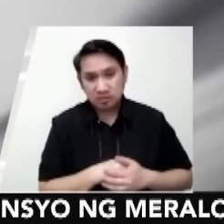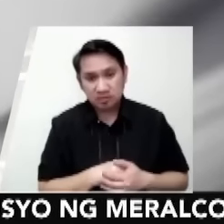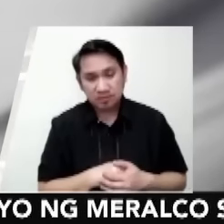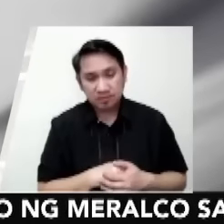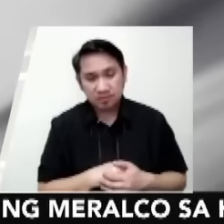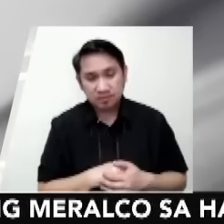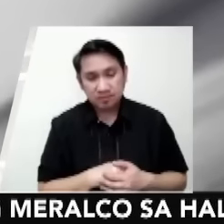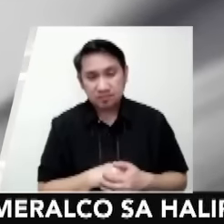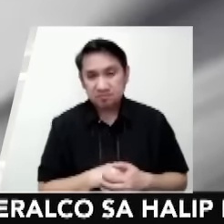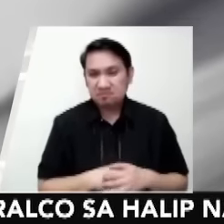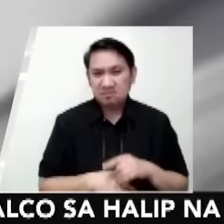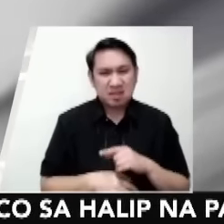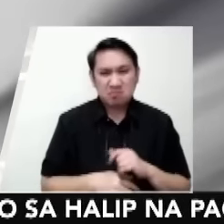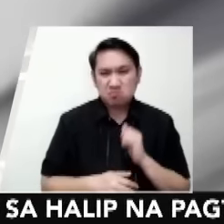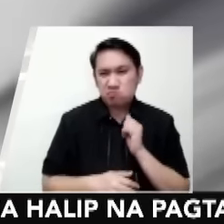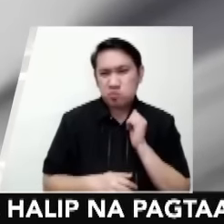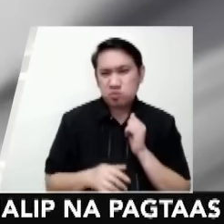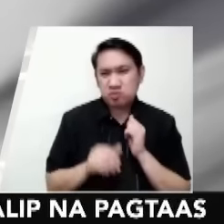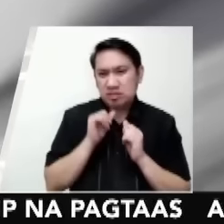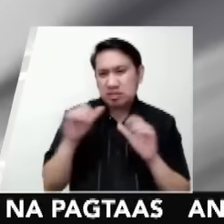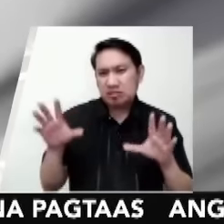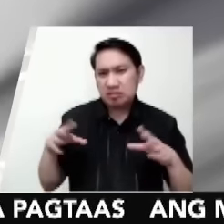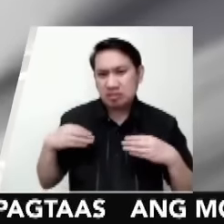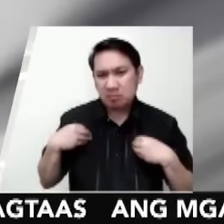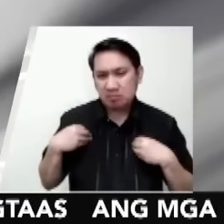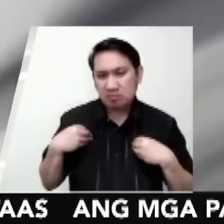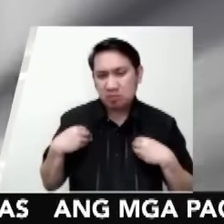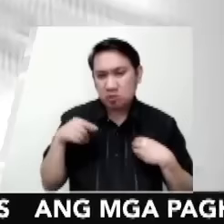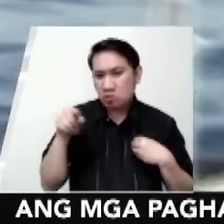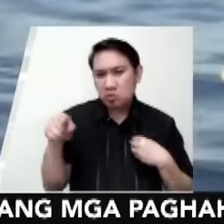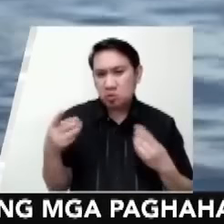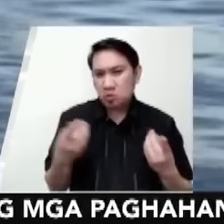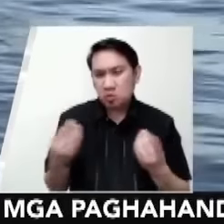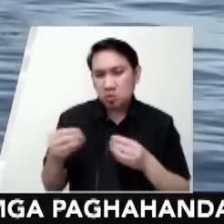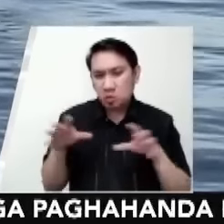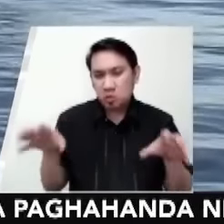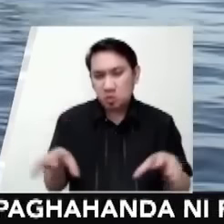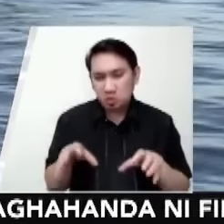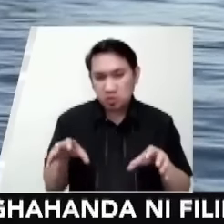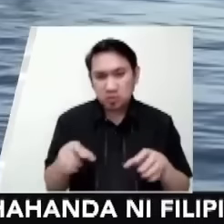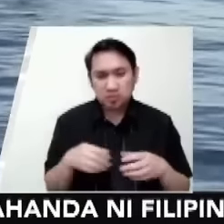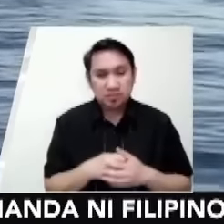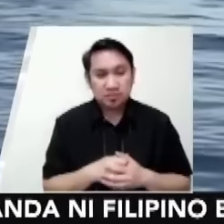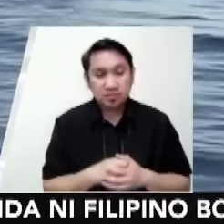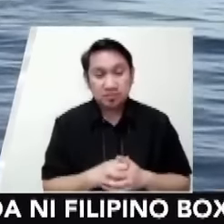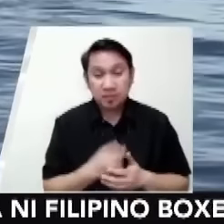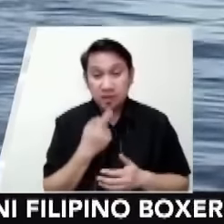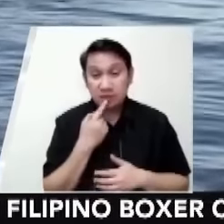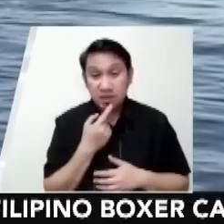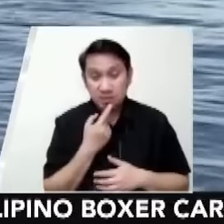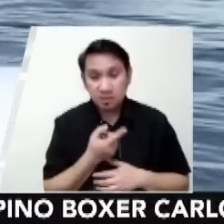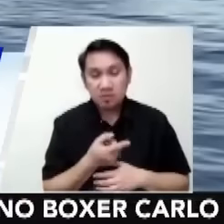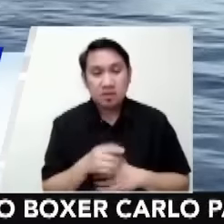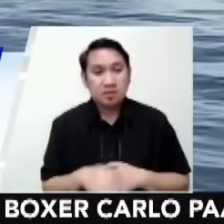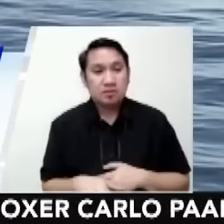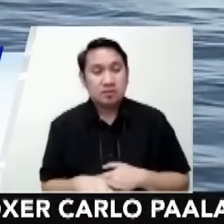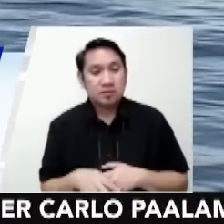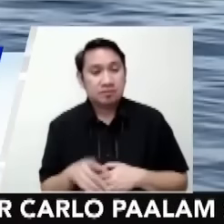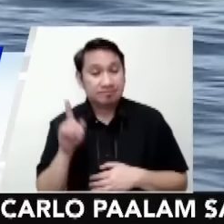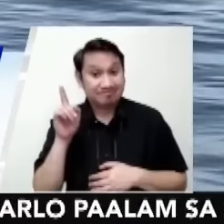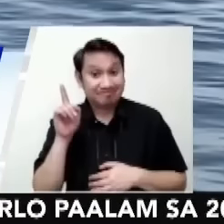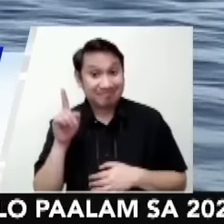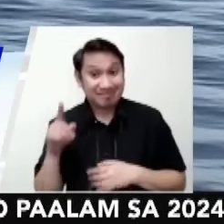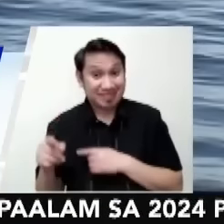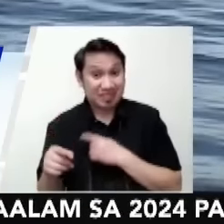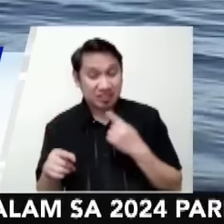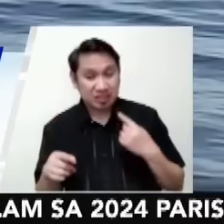ang aksyon ng China. Walang binanggit ang NSC na may nasugatang sundalo. Ang sabi naman ng spokesman ng China Coast Guard sa isang pahayag, lumabag daw